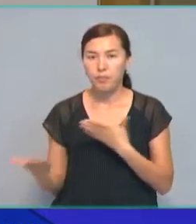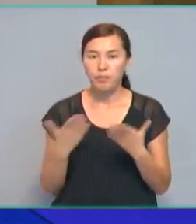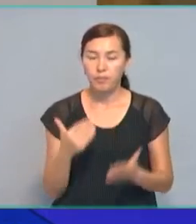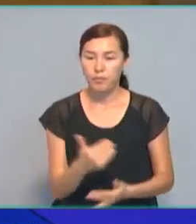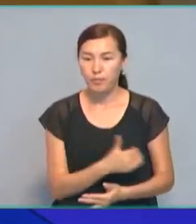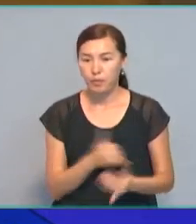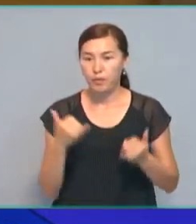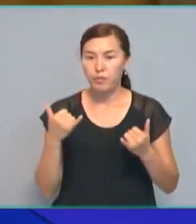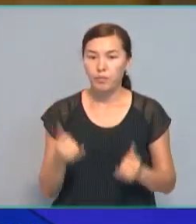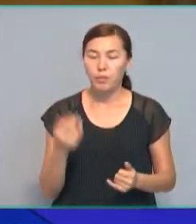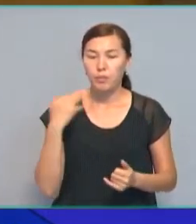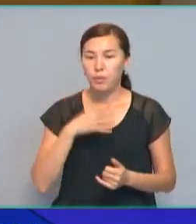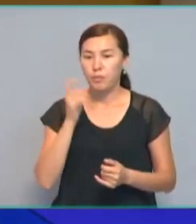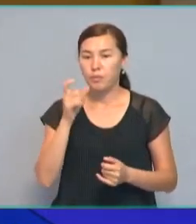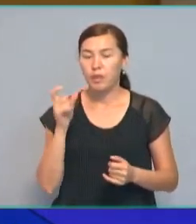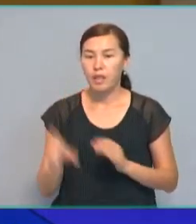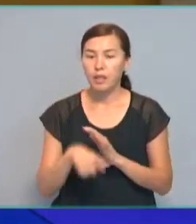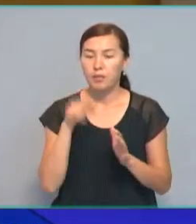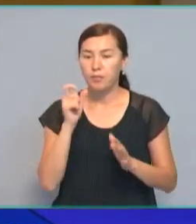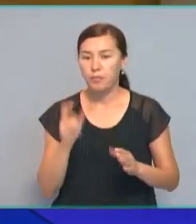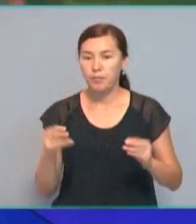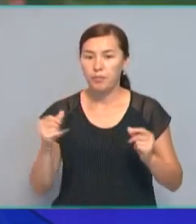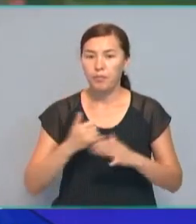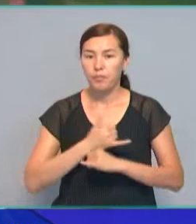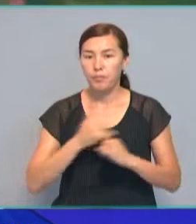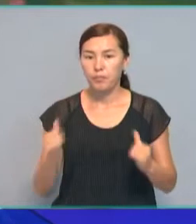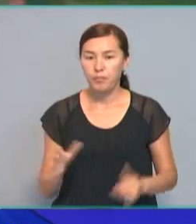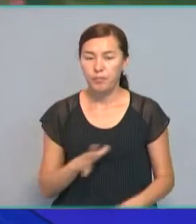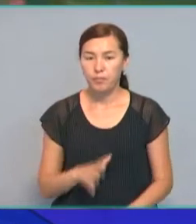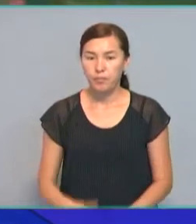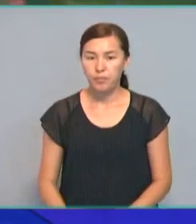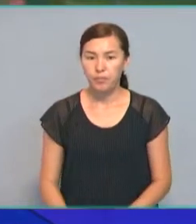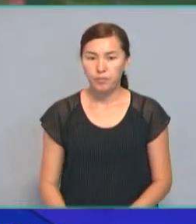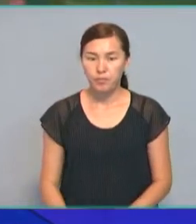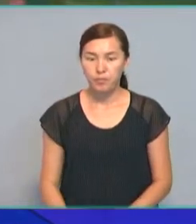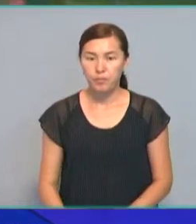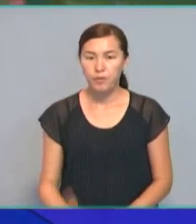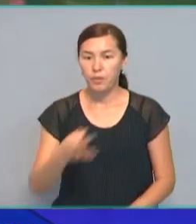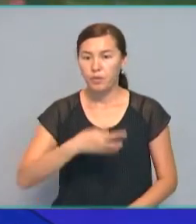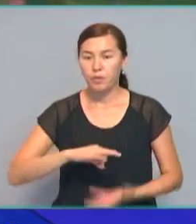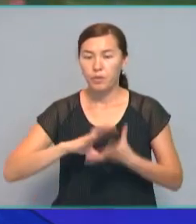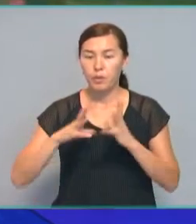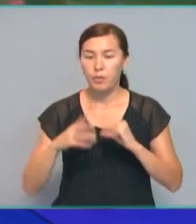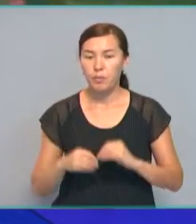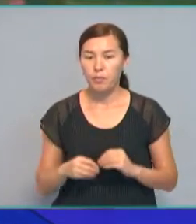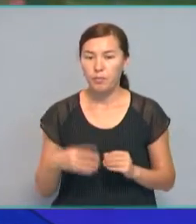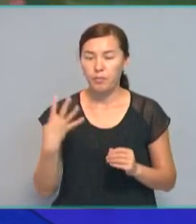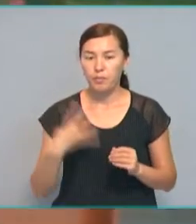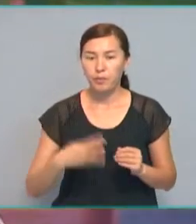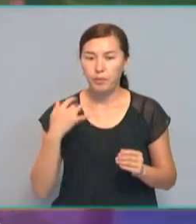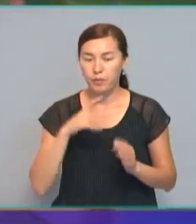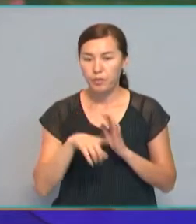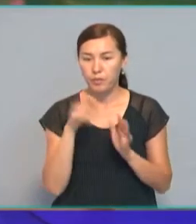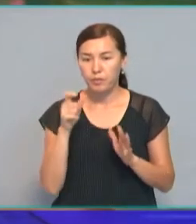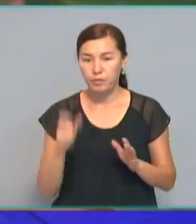отыр. Бүгіннің өзінде бірқатар халық қалаулысы қаржылы көмек берген. Қазіргі уақытта облыс көлемінде 40-тан астам